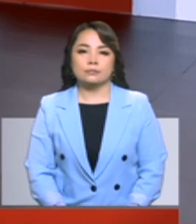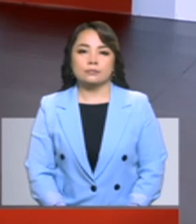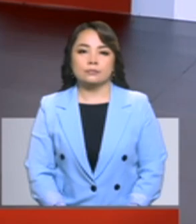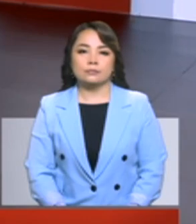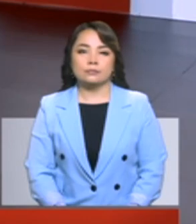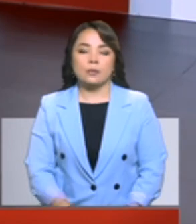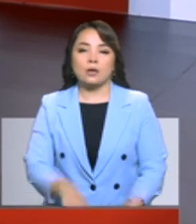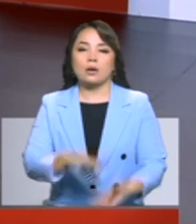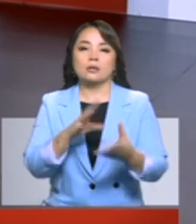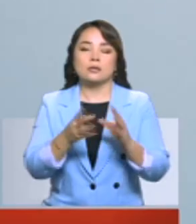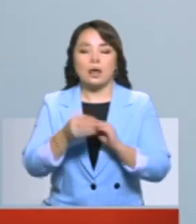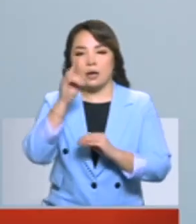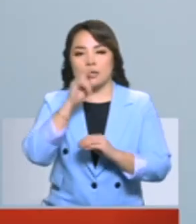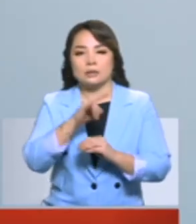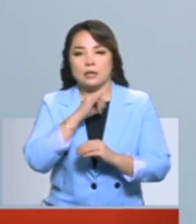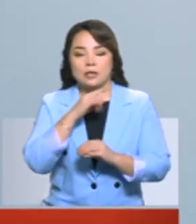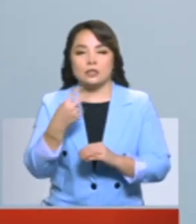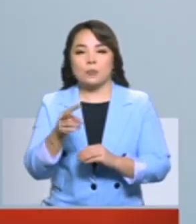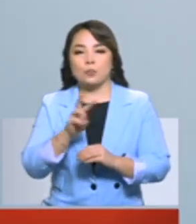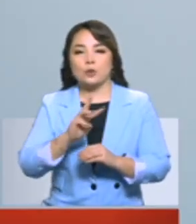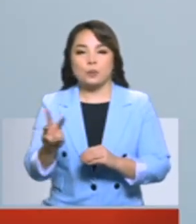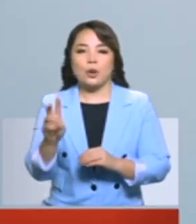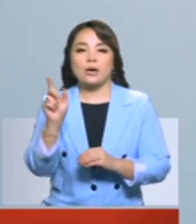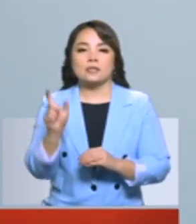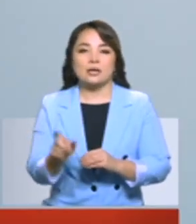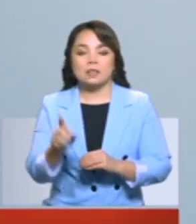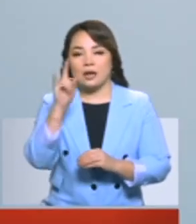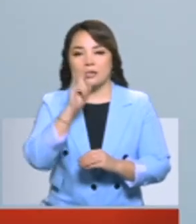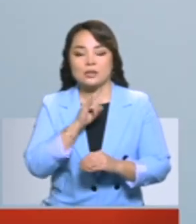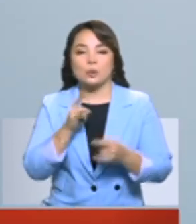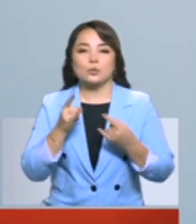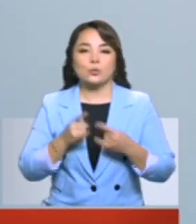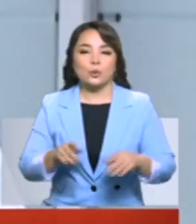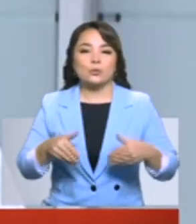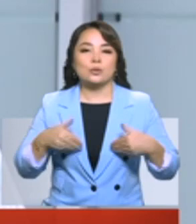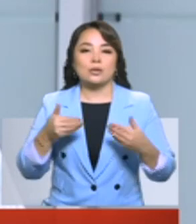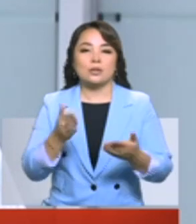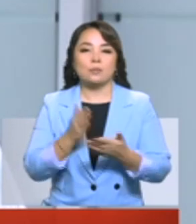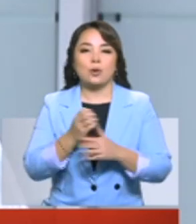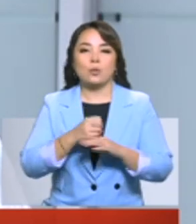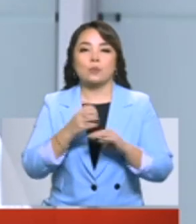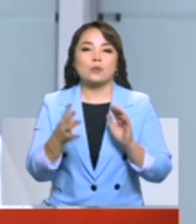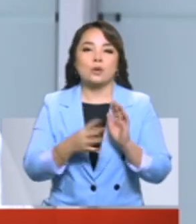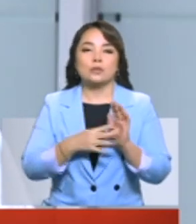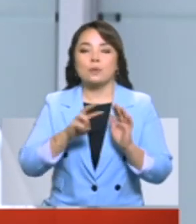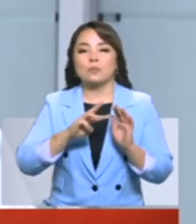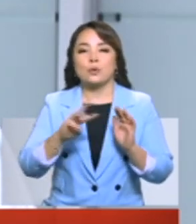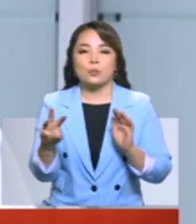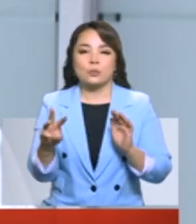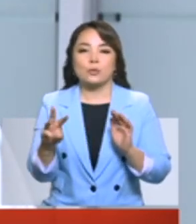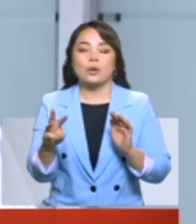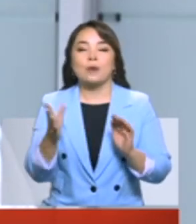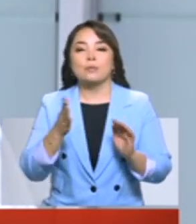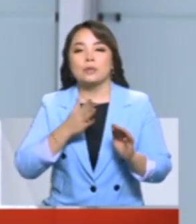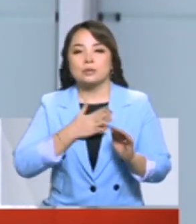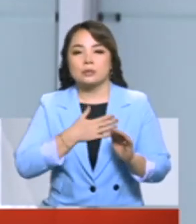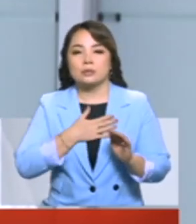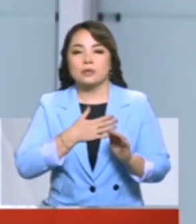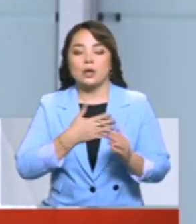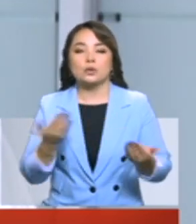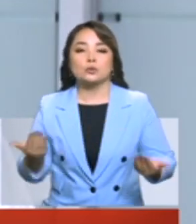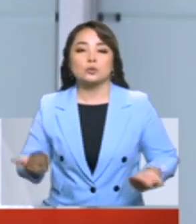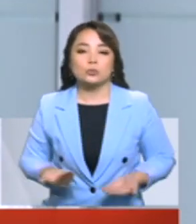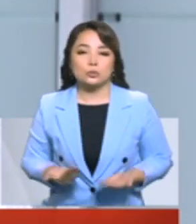Рахмет. Барша қазақстандықтарды 20 миллионшы Қазақстанның тұрғыны туумен құттықтаймын. 19 миллионшы біздің